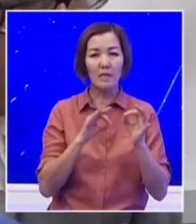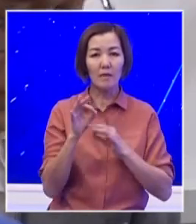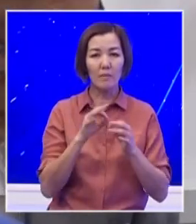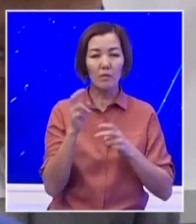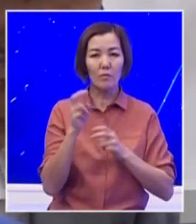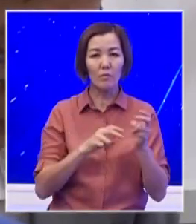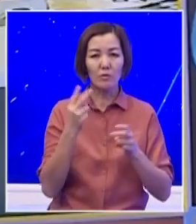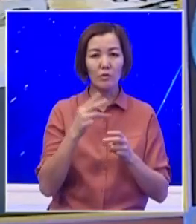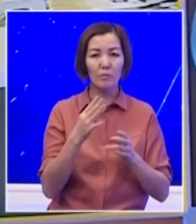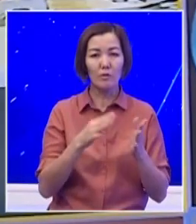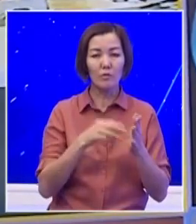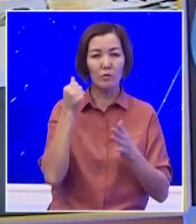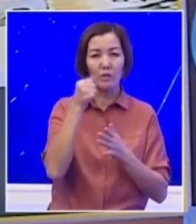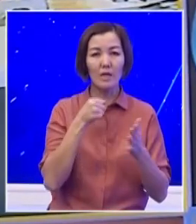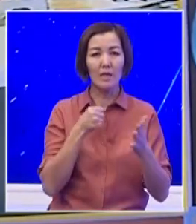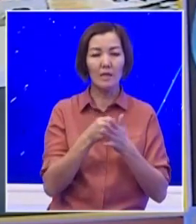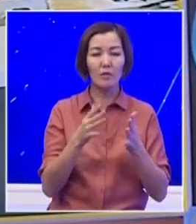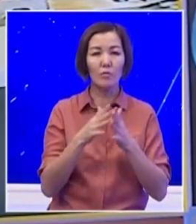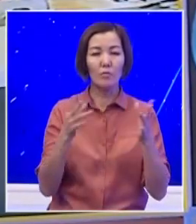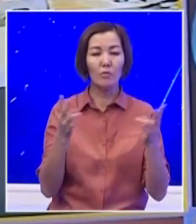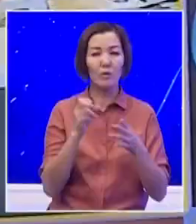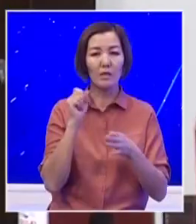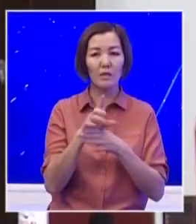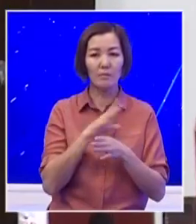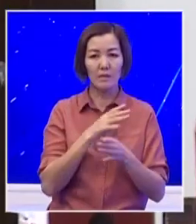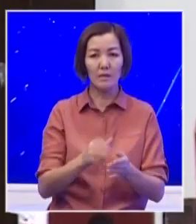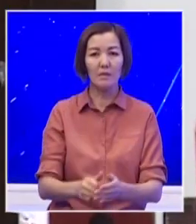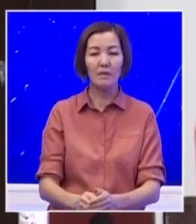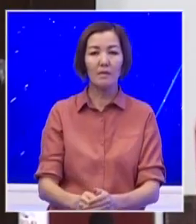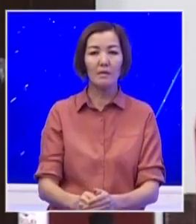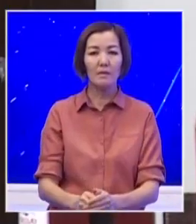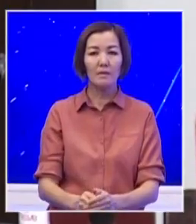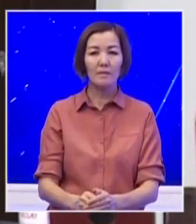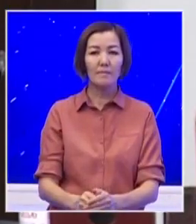өндірісін 2029 жылға дейін көбейтуді тапсырған.